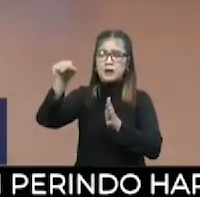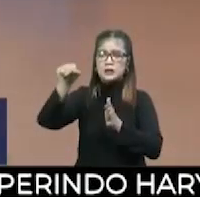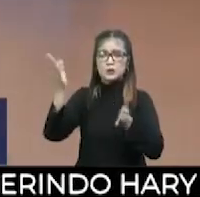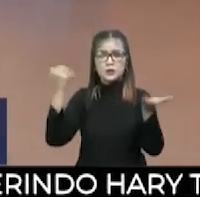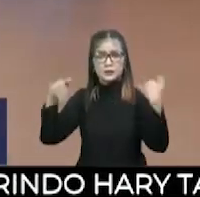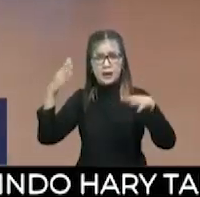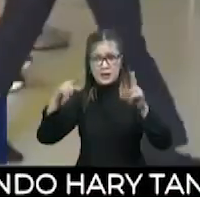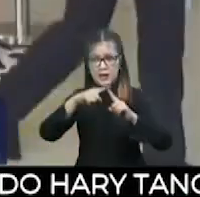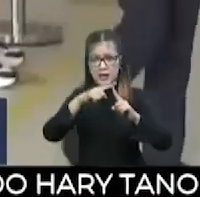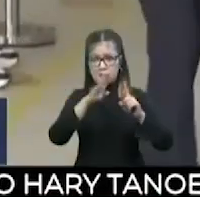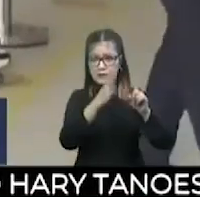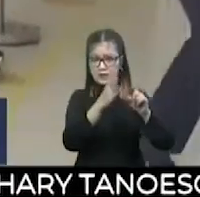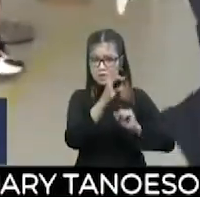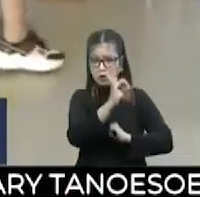2021.